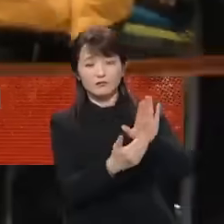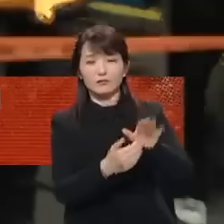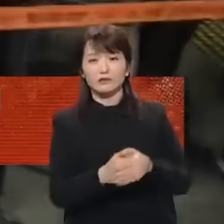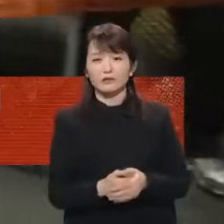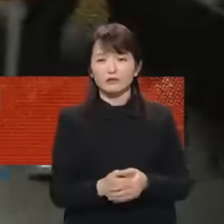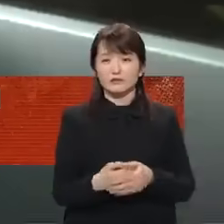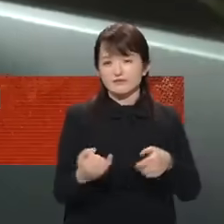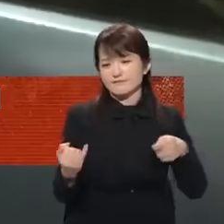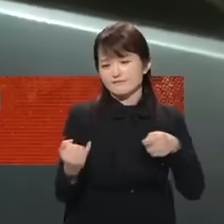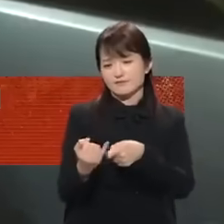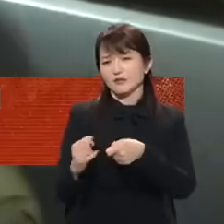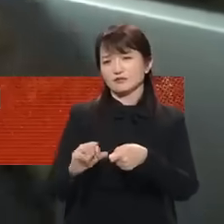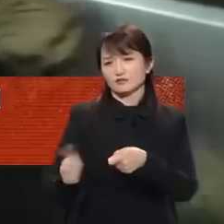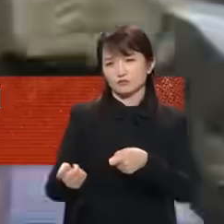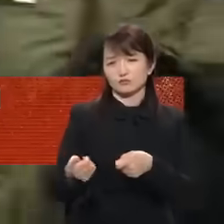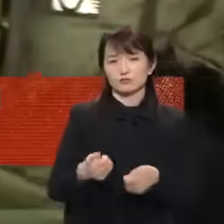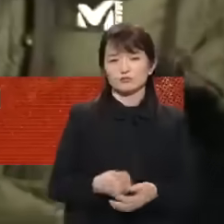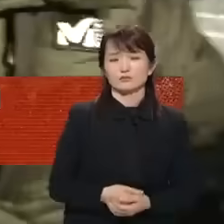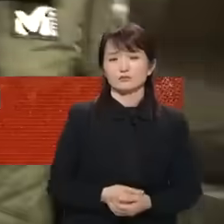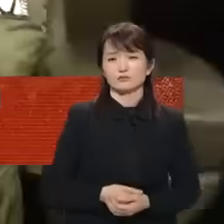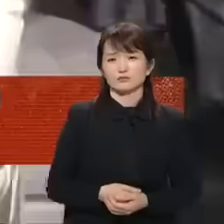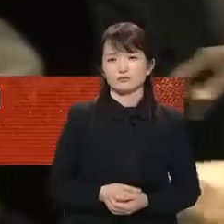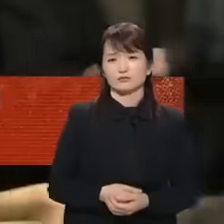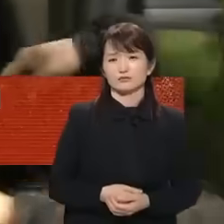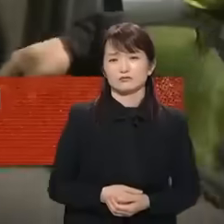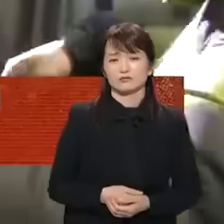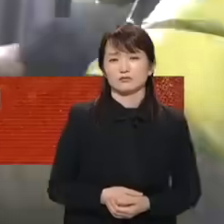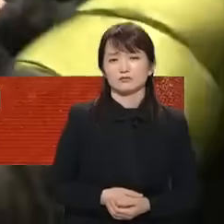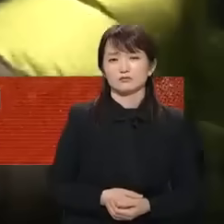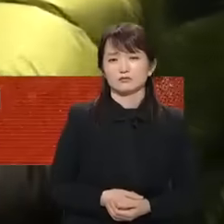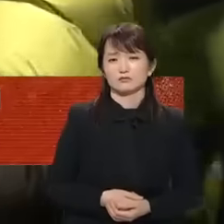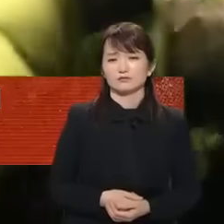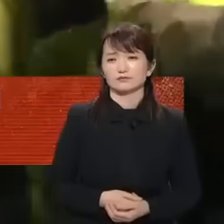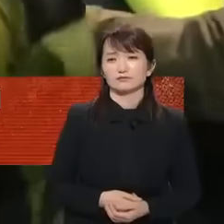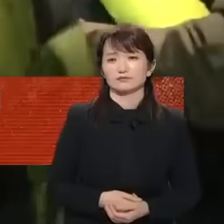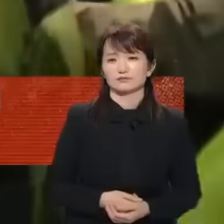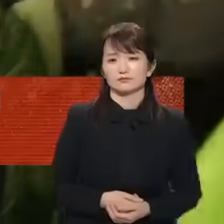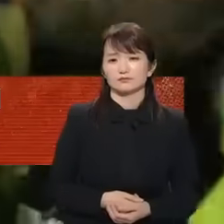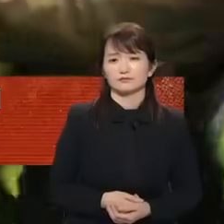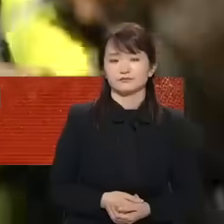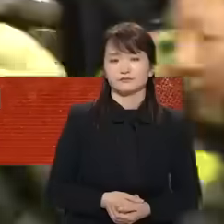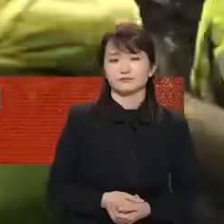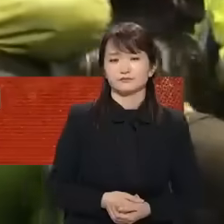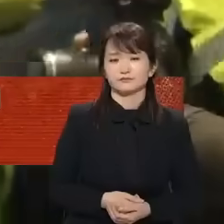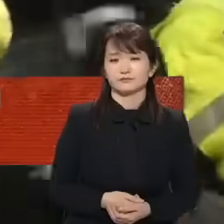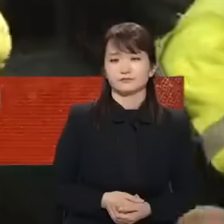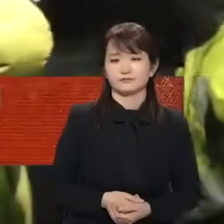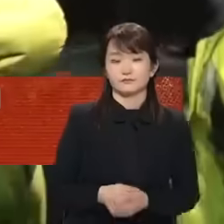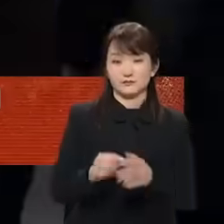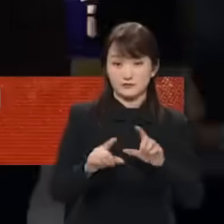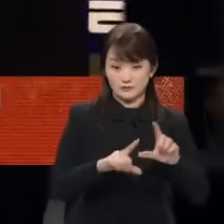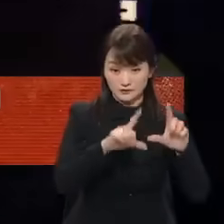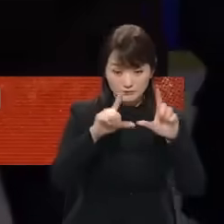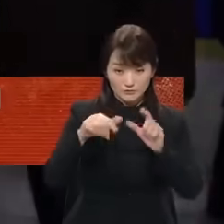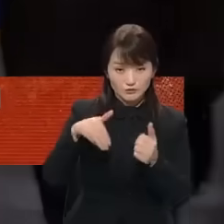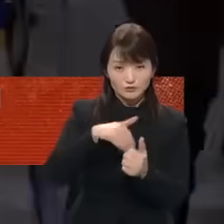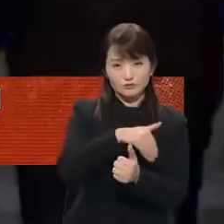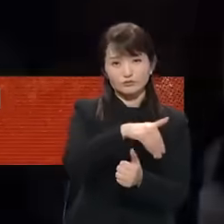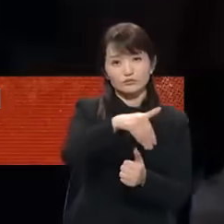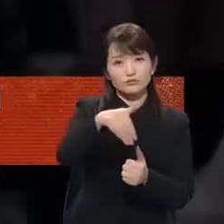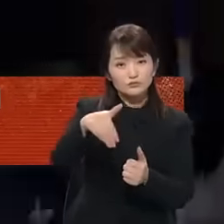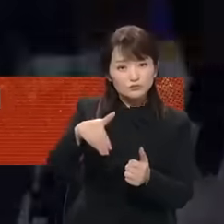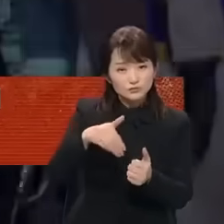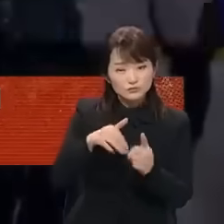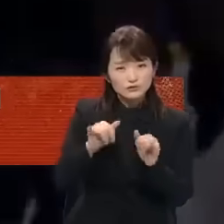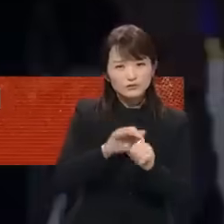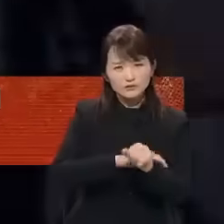살해를 하고 난 이후에 시신도 그런 식으로 유기를 했는데 어 제가 볼 때는 뭐 살면서이 주위 사람들을 잘